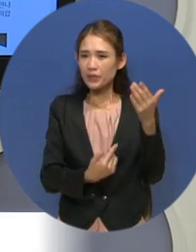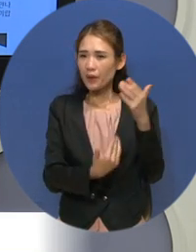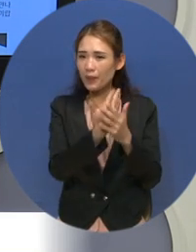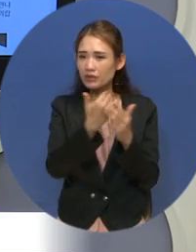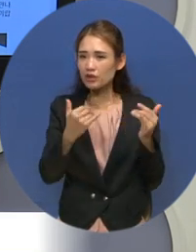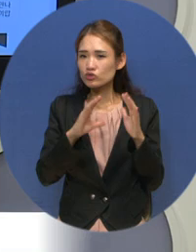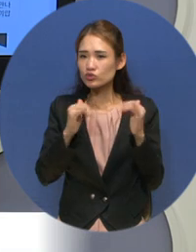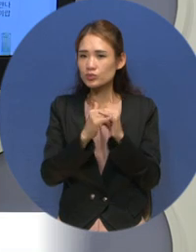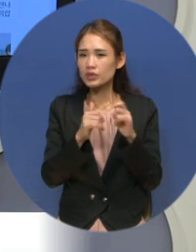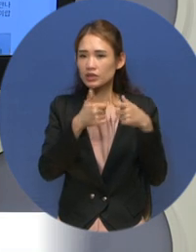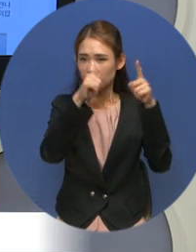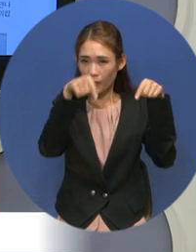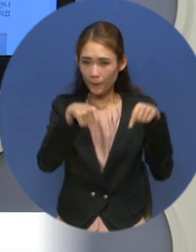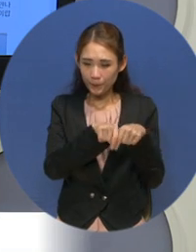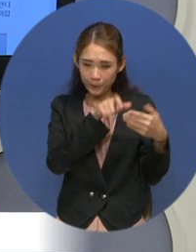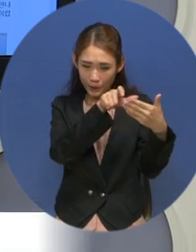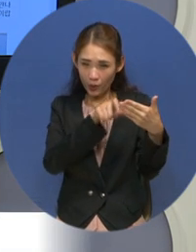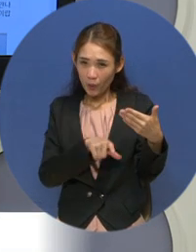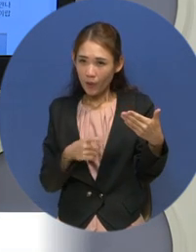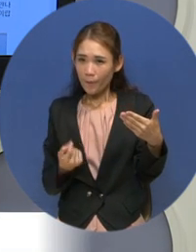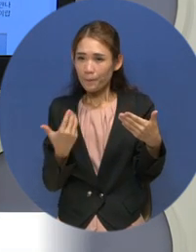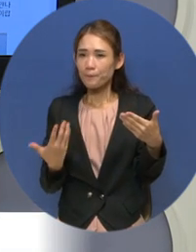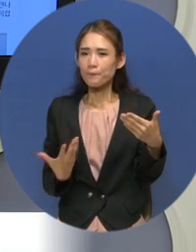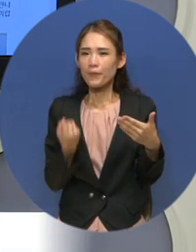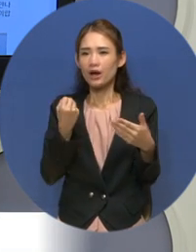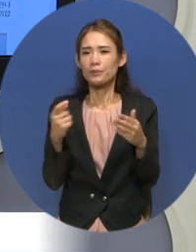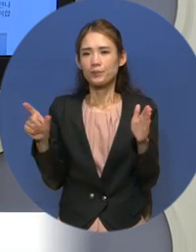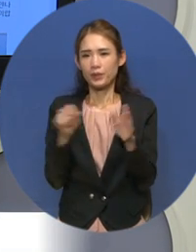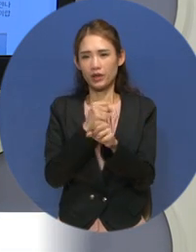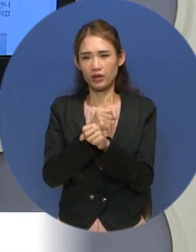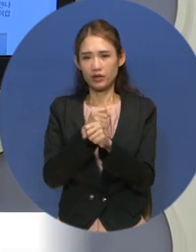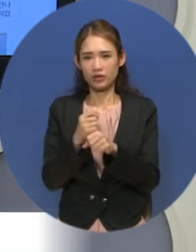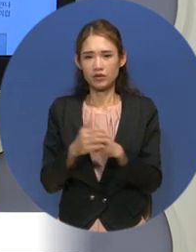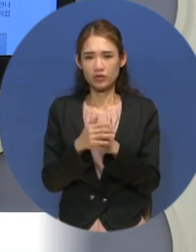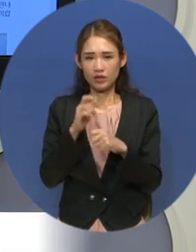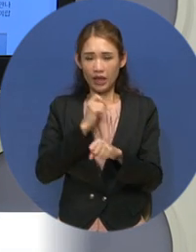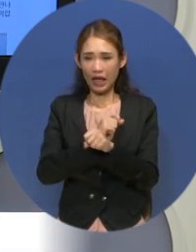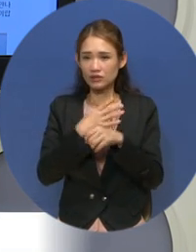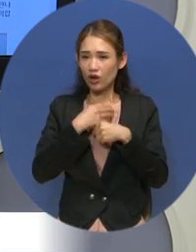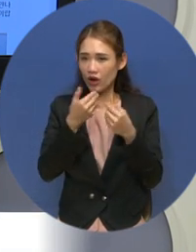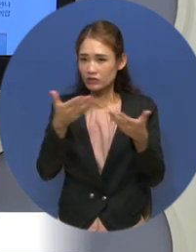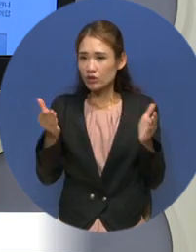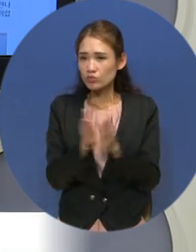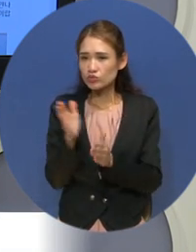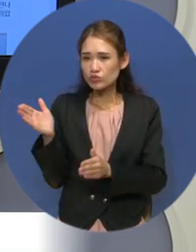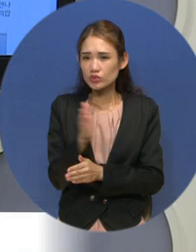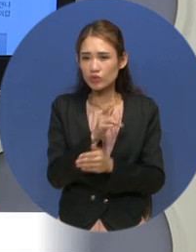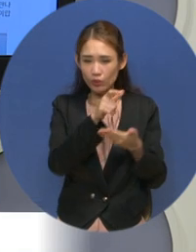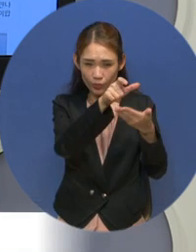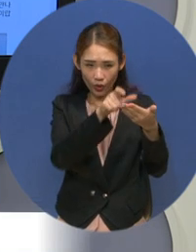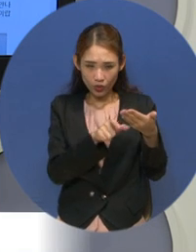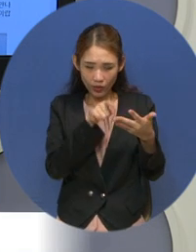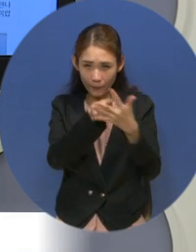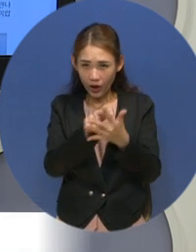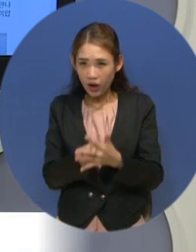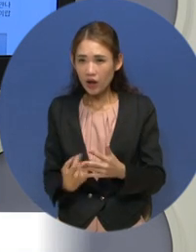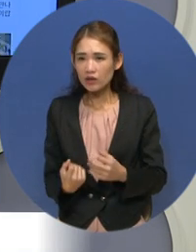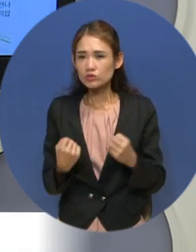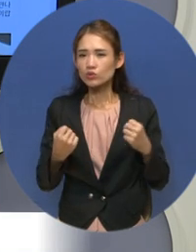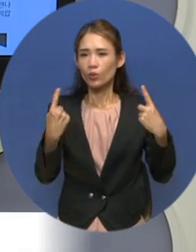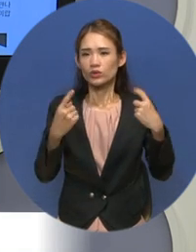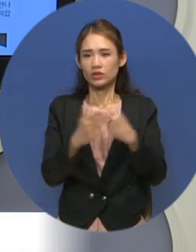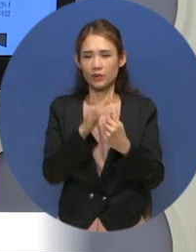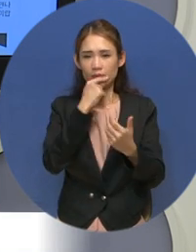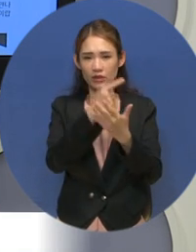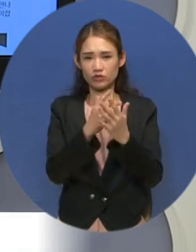명단이 확정 되는대로 조속히 시행될 예정이며 행정안전부 로부터 명단을 파악하는 즉시 피해